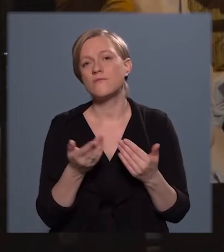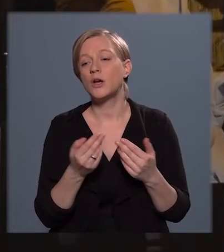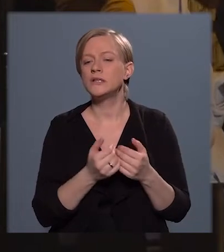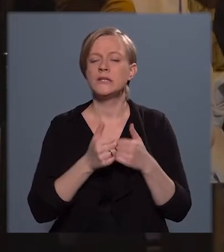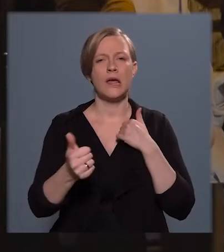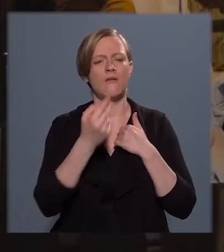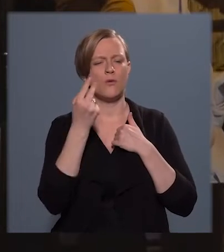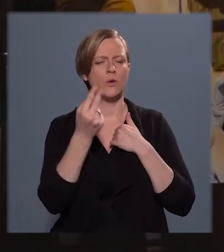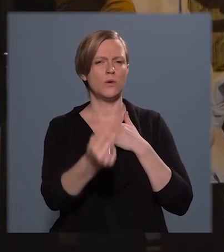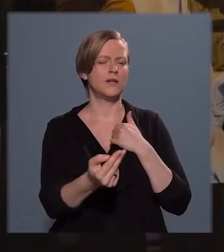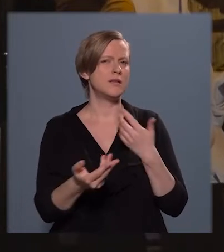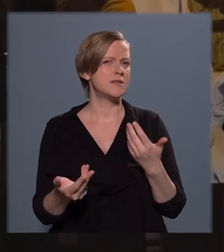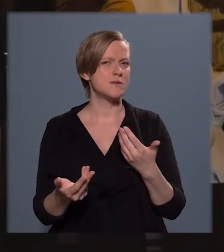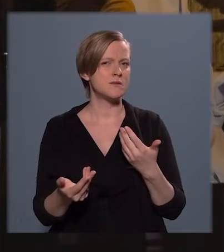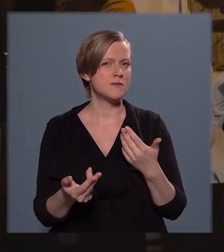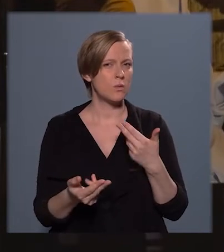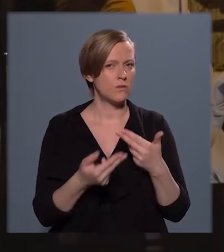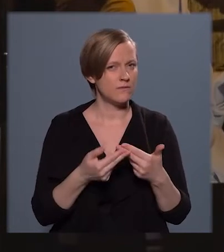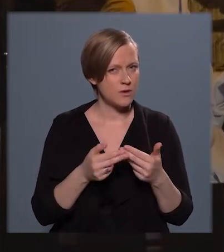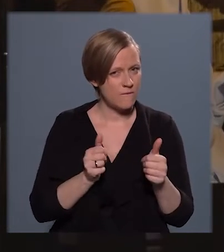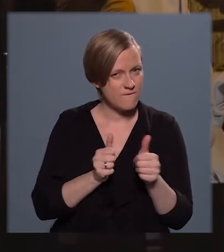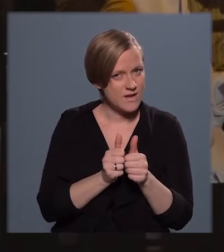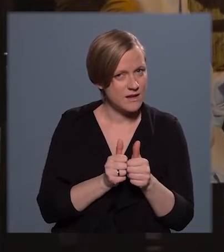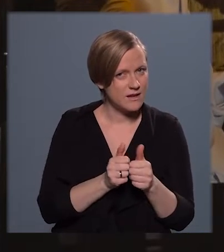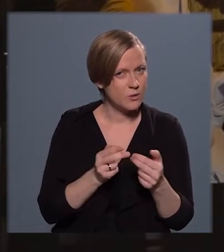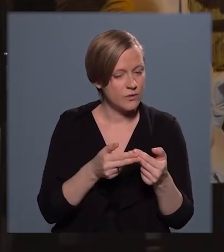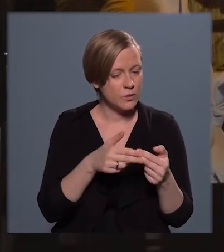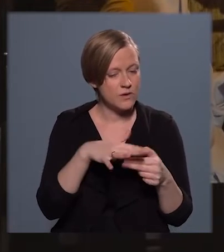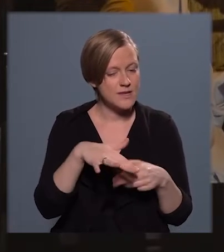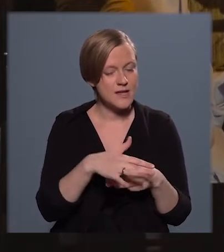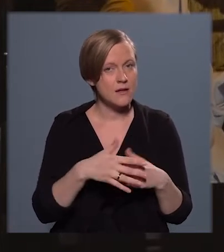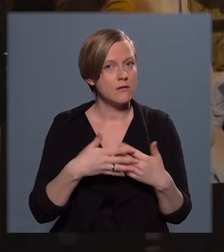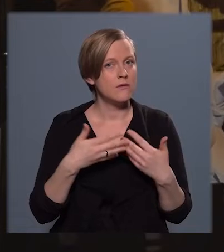megnézzük. Ott vagyunk vele, ott vagyunk a közelében,